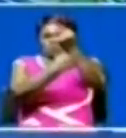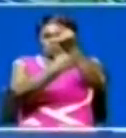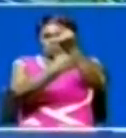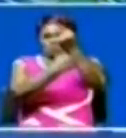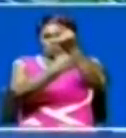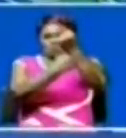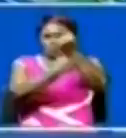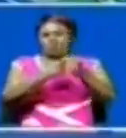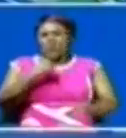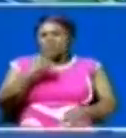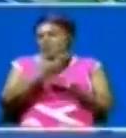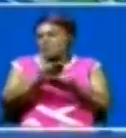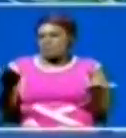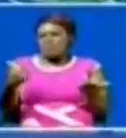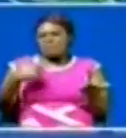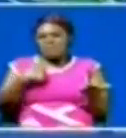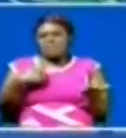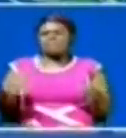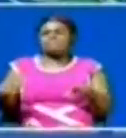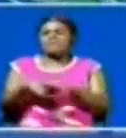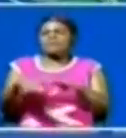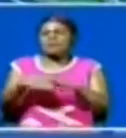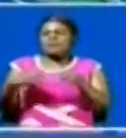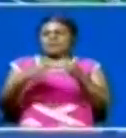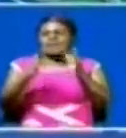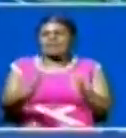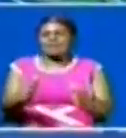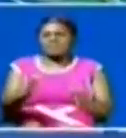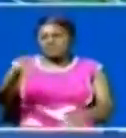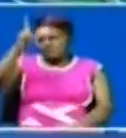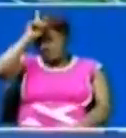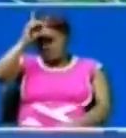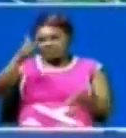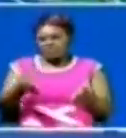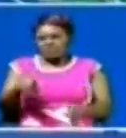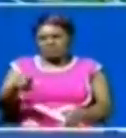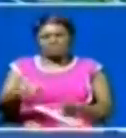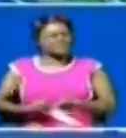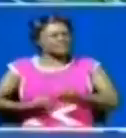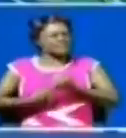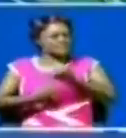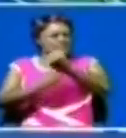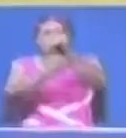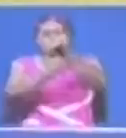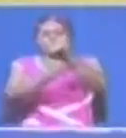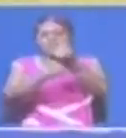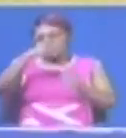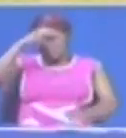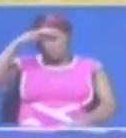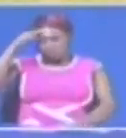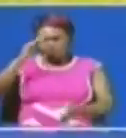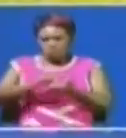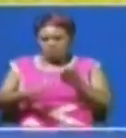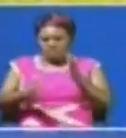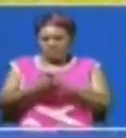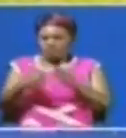ajue popote alipo, I'm one of the leaders wako nyumbani yenye anaunga yeye mkono. Kwa sababu bila